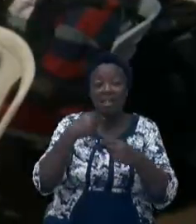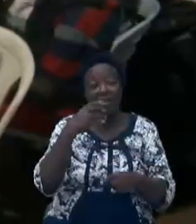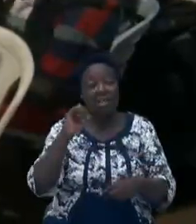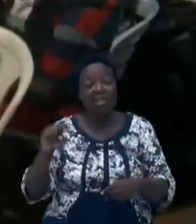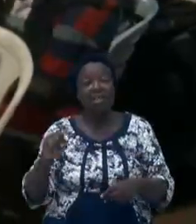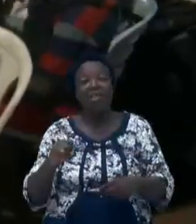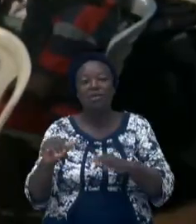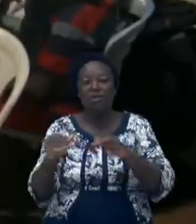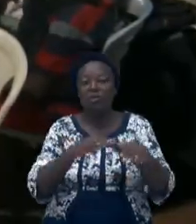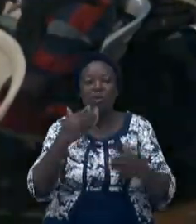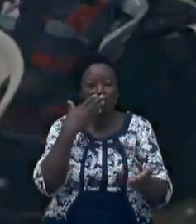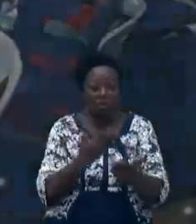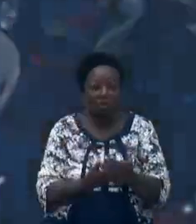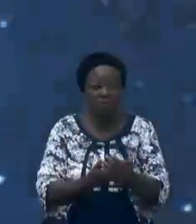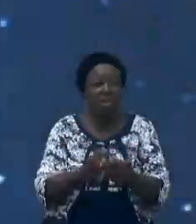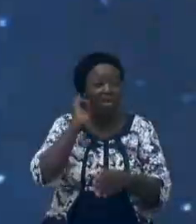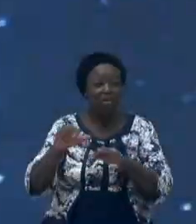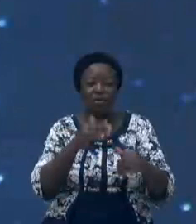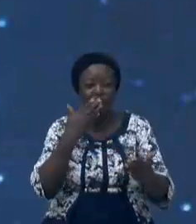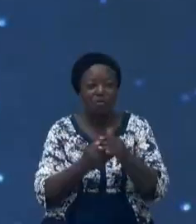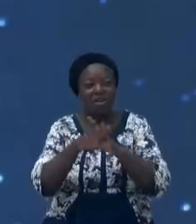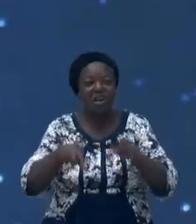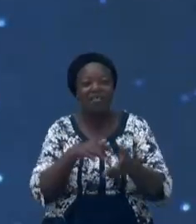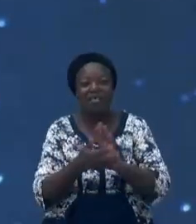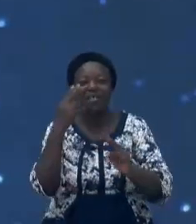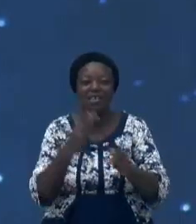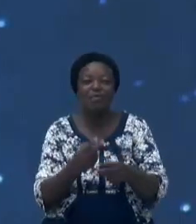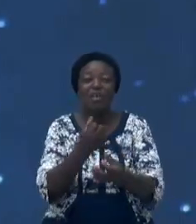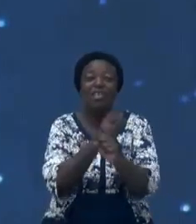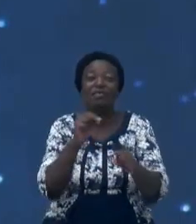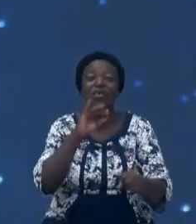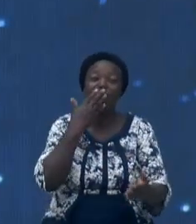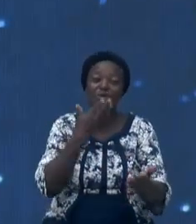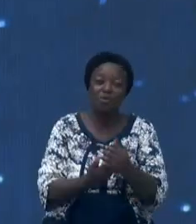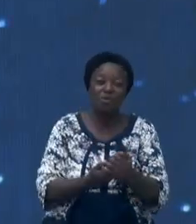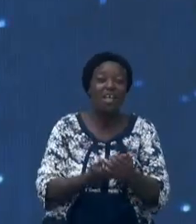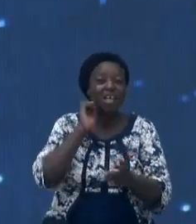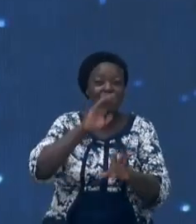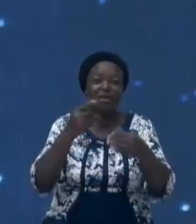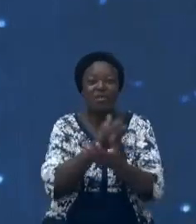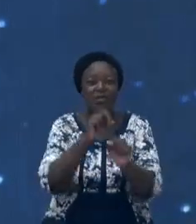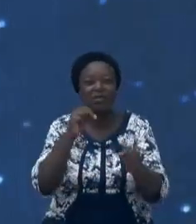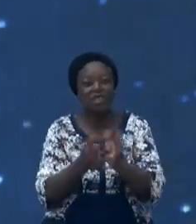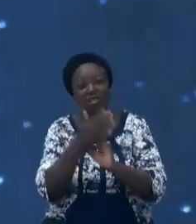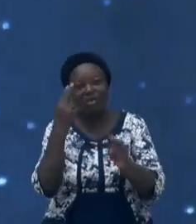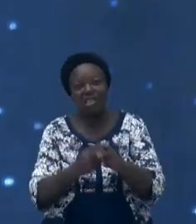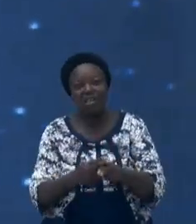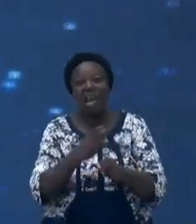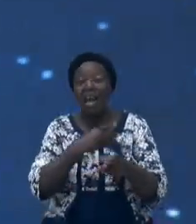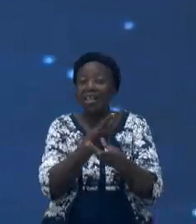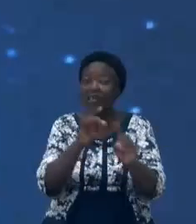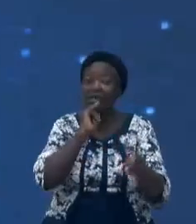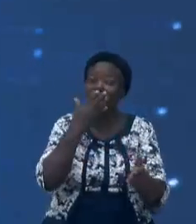arrive à les effacer et des faisant du bien il va te faire du bien dans ta vie le